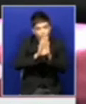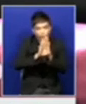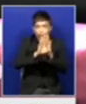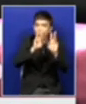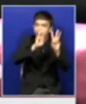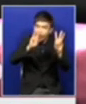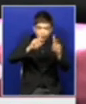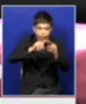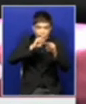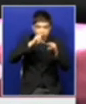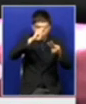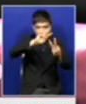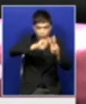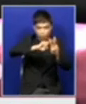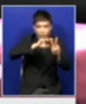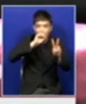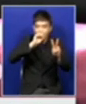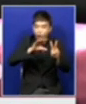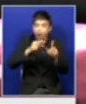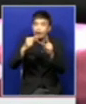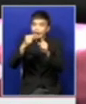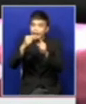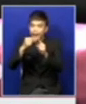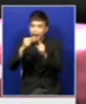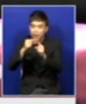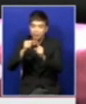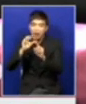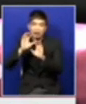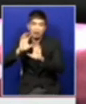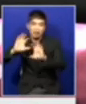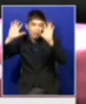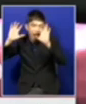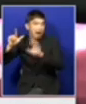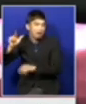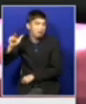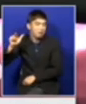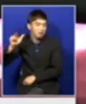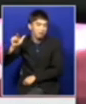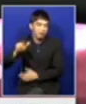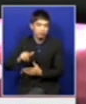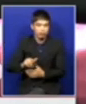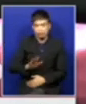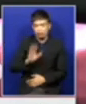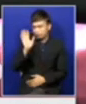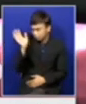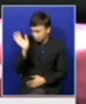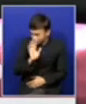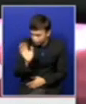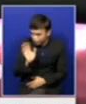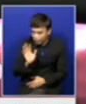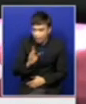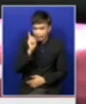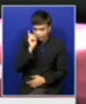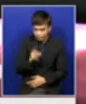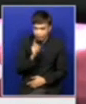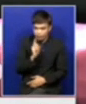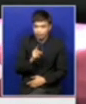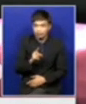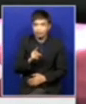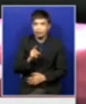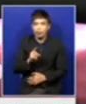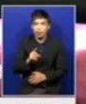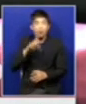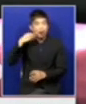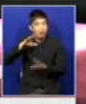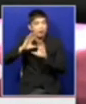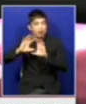ของประชาชนและรัฐบาลยังใจกล้าค่ะถึงขนาดเอาความสำเร็จจากตัวเลขผู้ติดเชื้อมาประกาศว่าเป็นความสำเร็จ